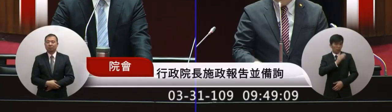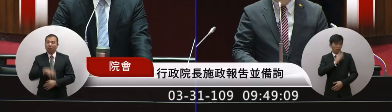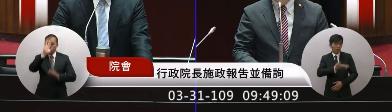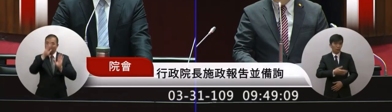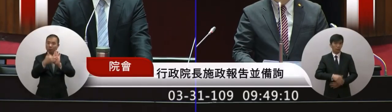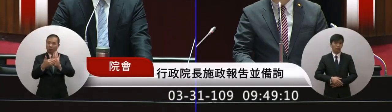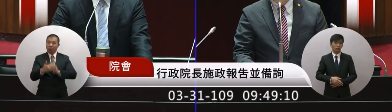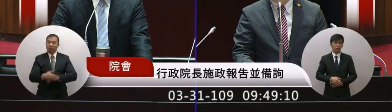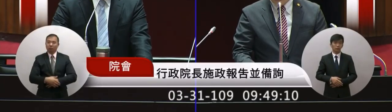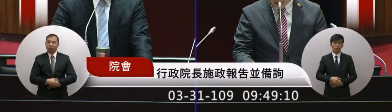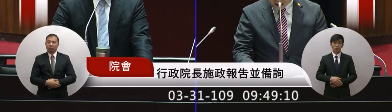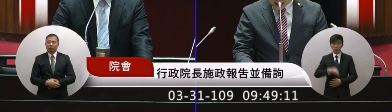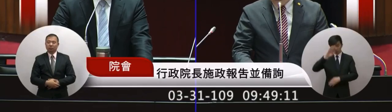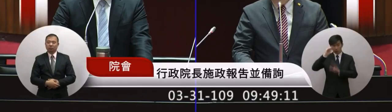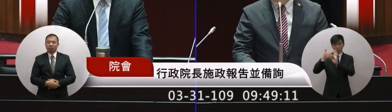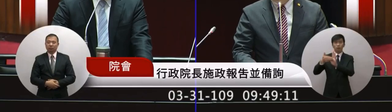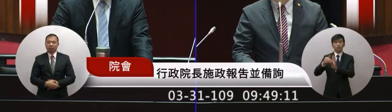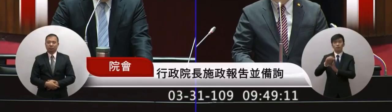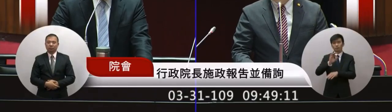OK，